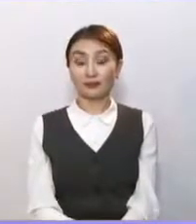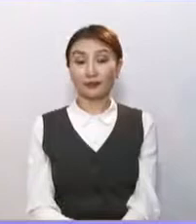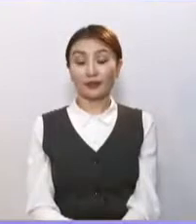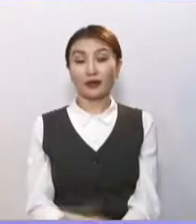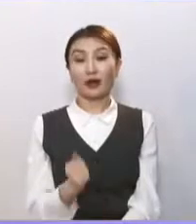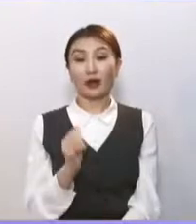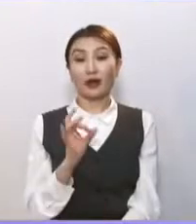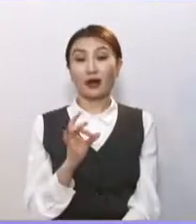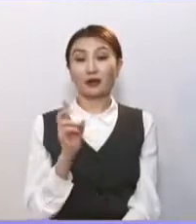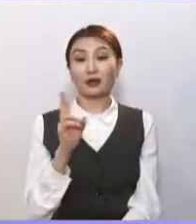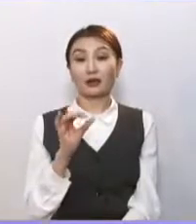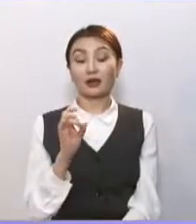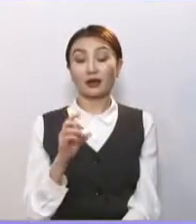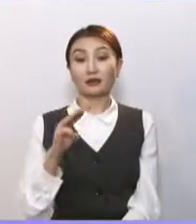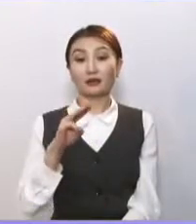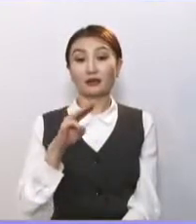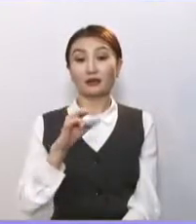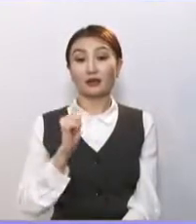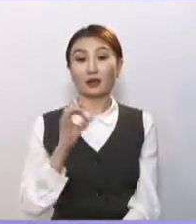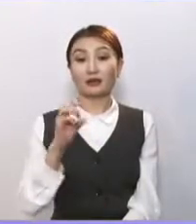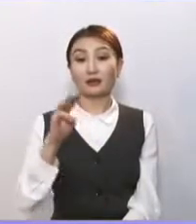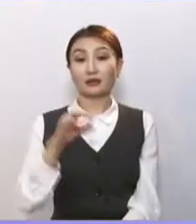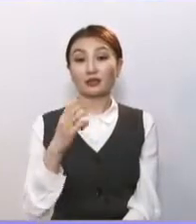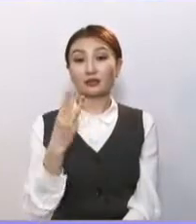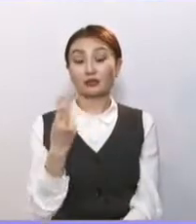Аркан тартыш оюнуна эмне керек?